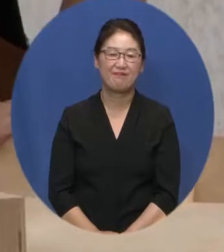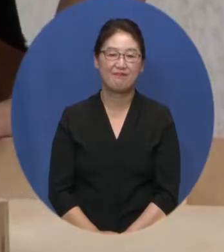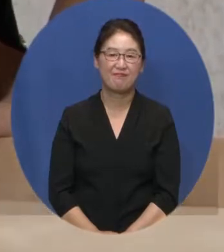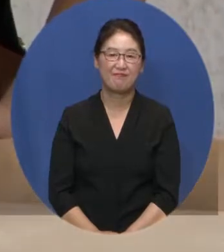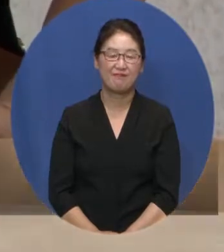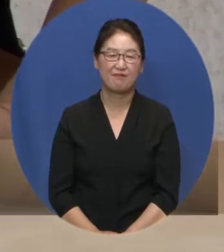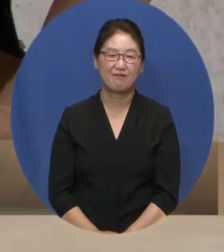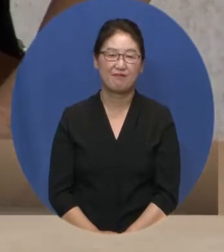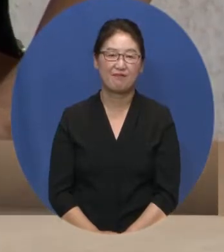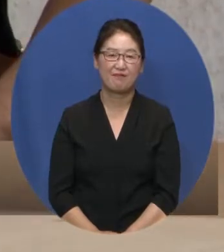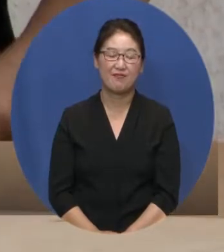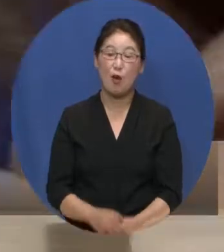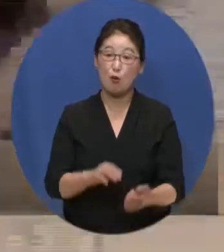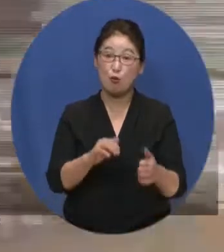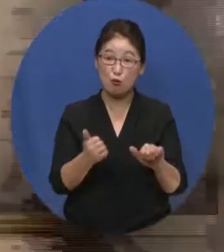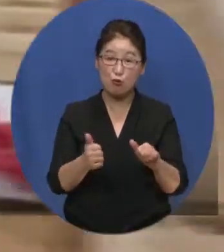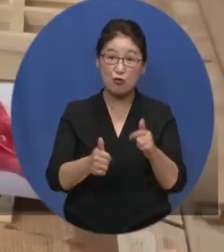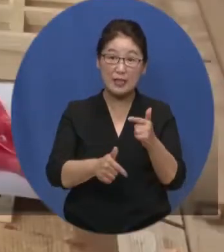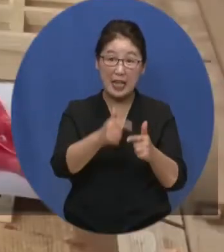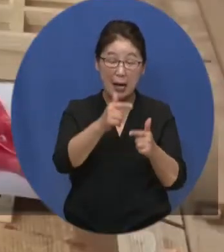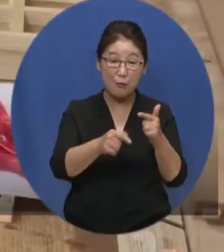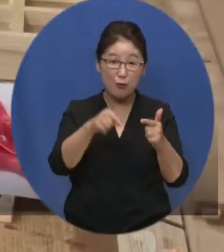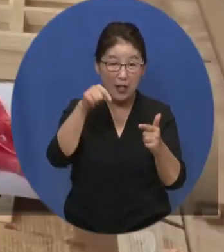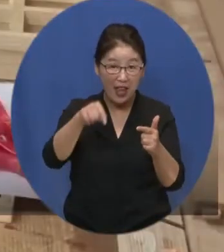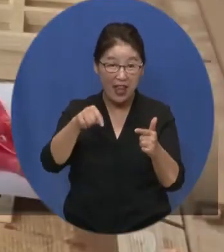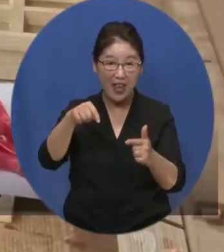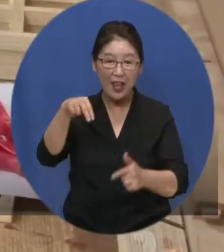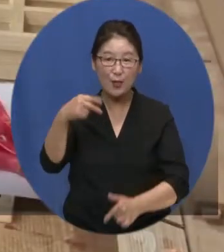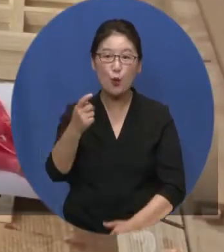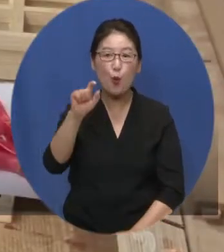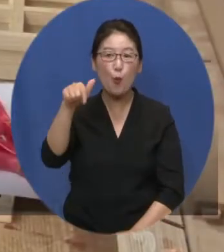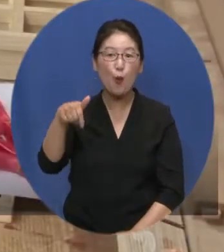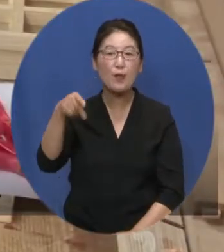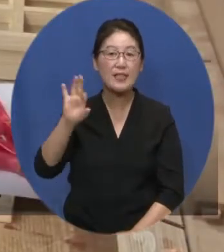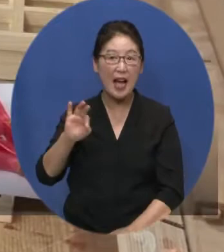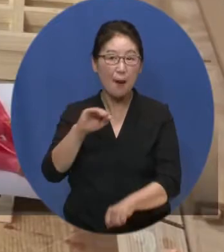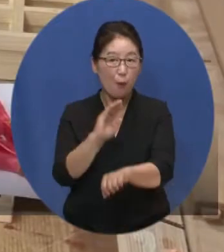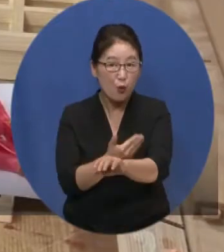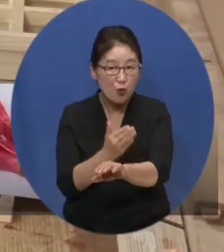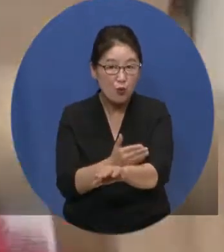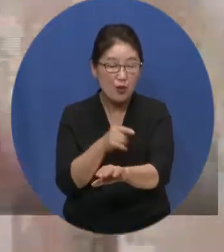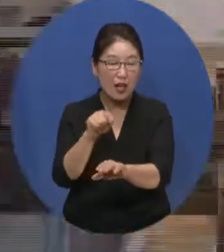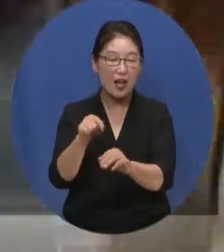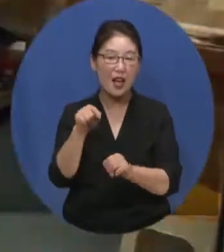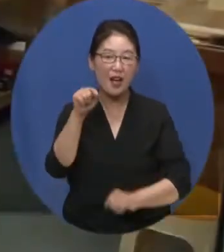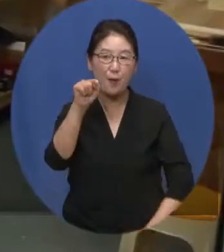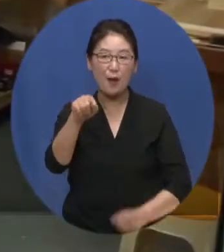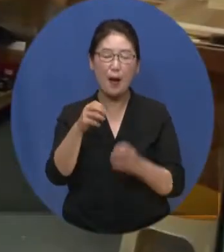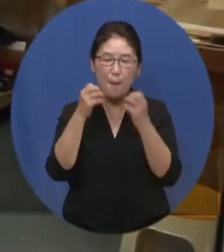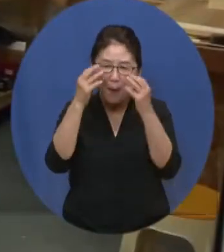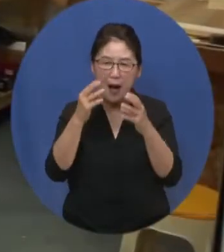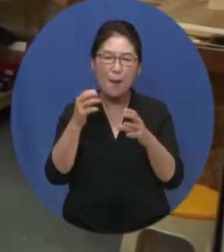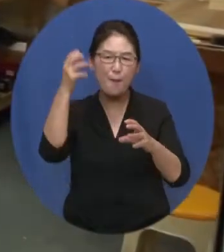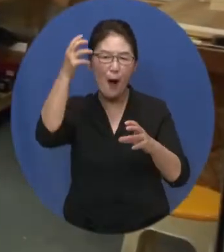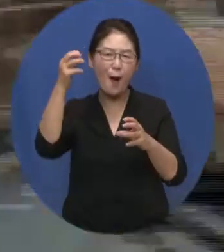죽은 나무에 소복 짱이라는 극하고 목수가 다시 영혼을 풀어 놓는 거죠